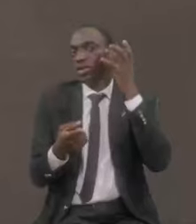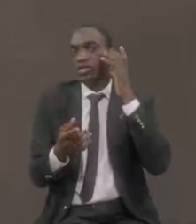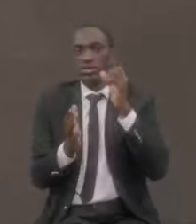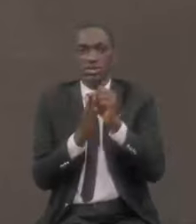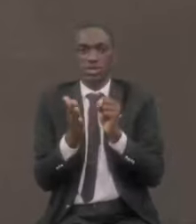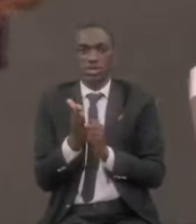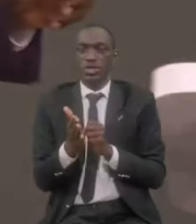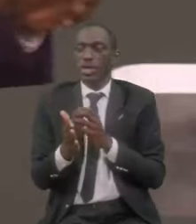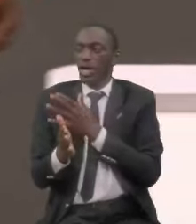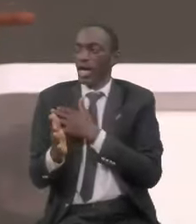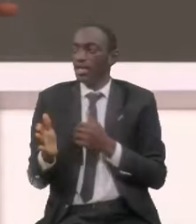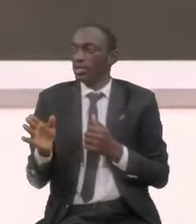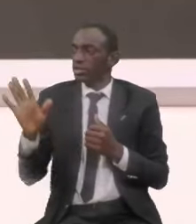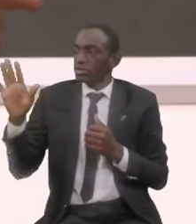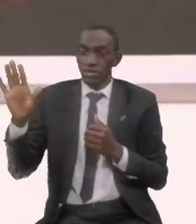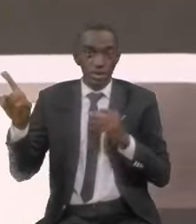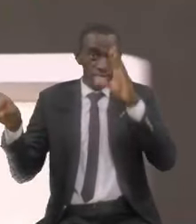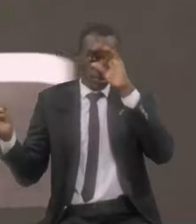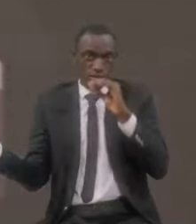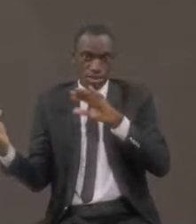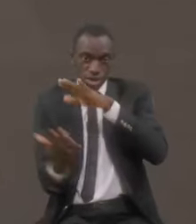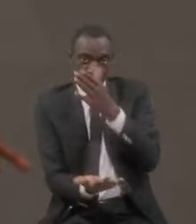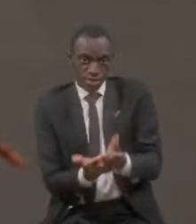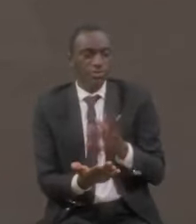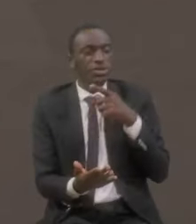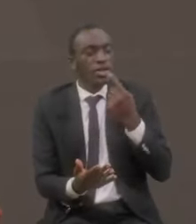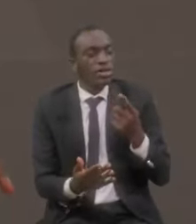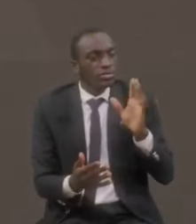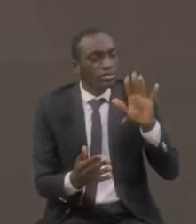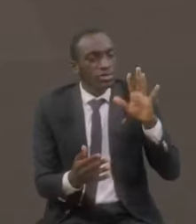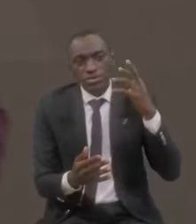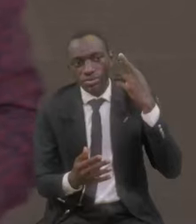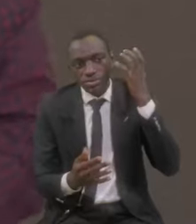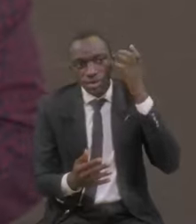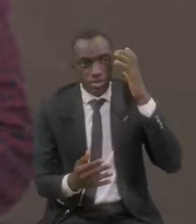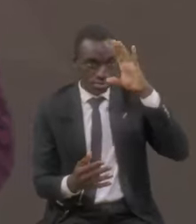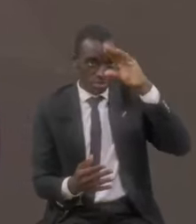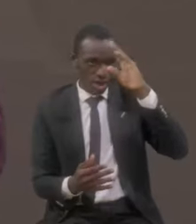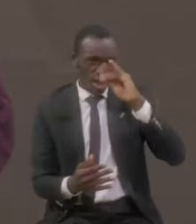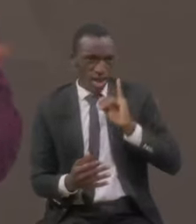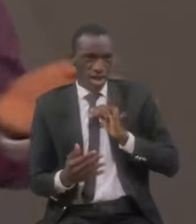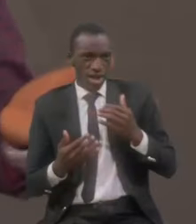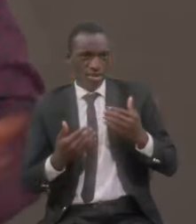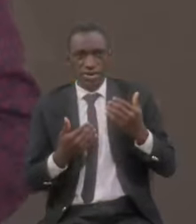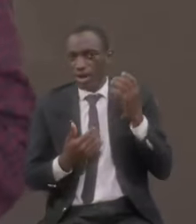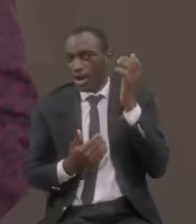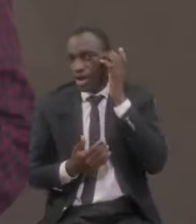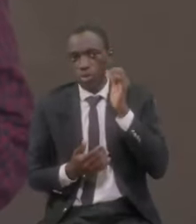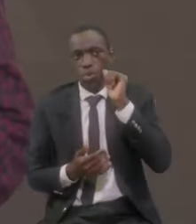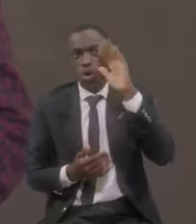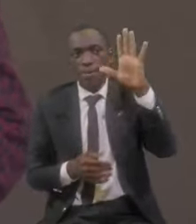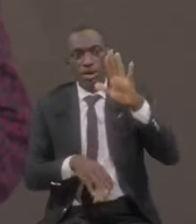j'ai toute cette réserve pour la dame qui est venue passer l'annonce qu'elle a besoin.